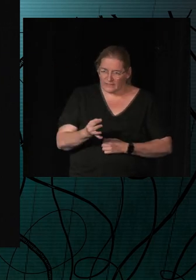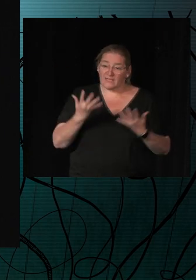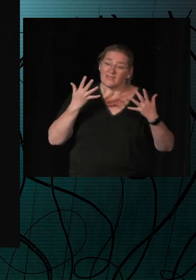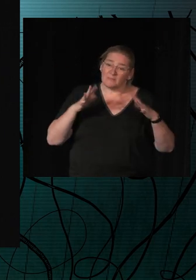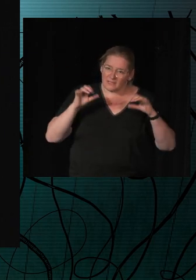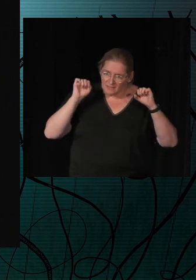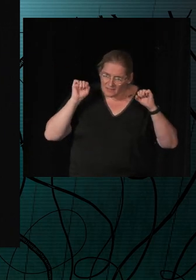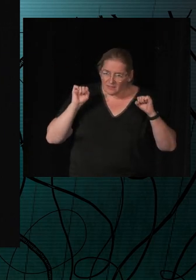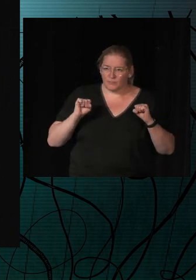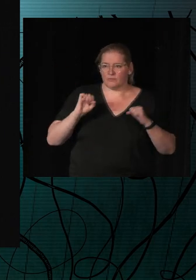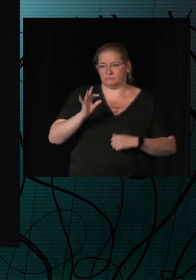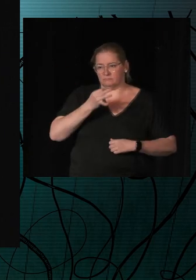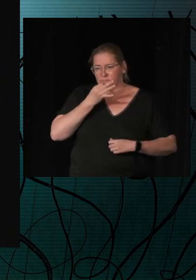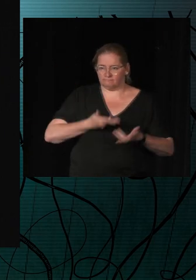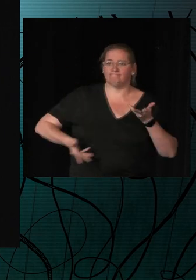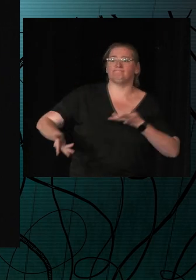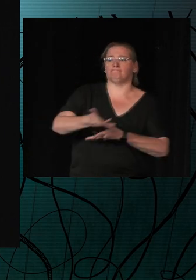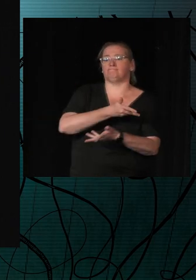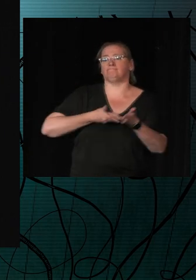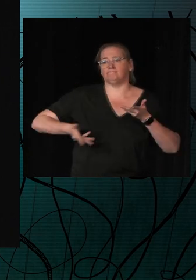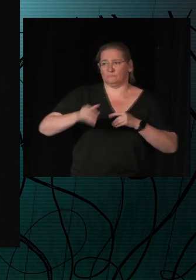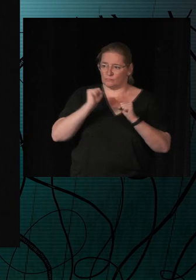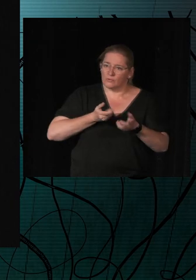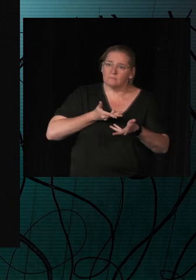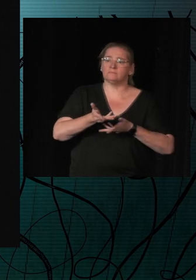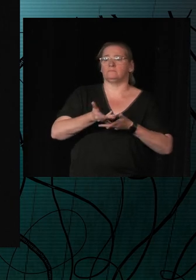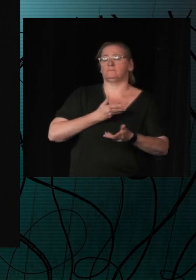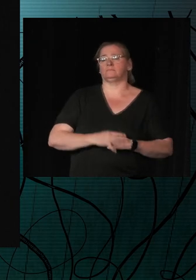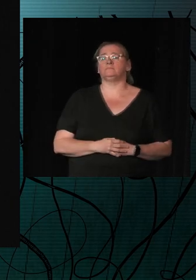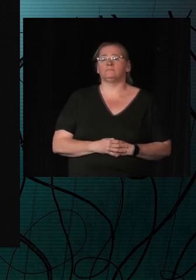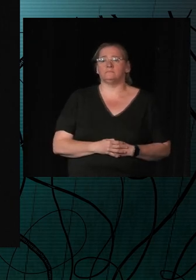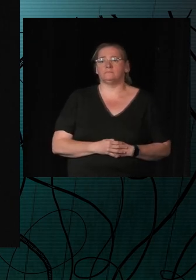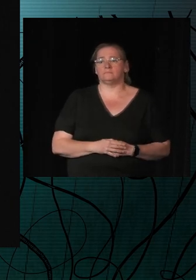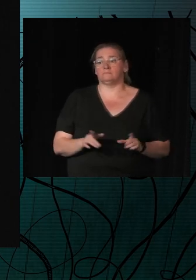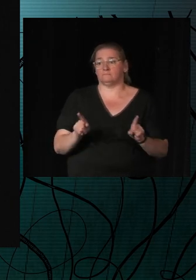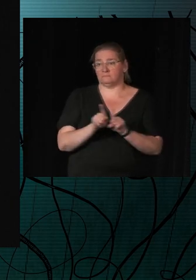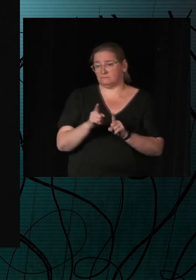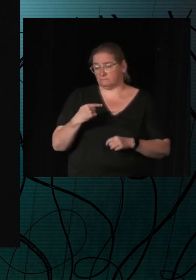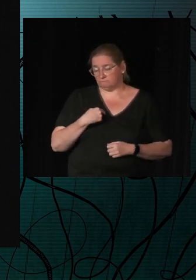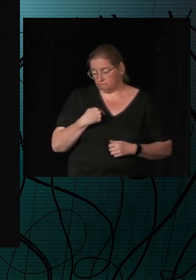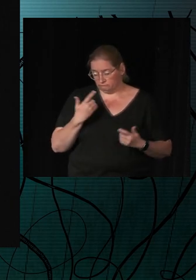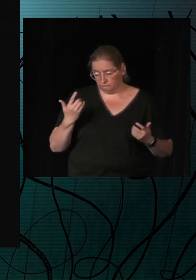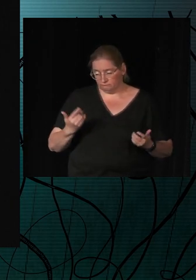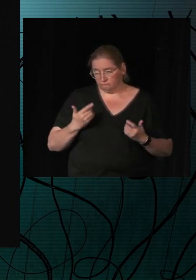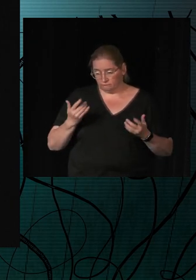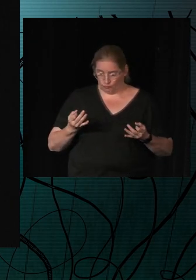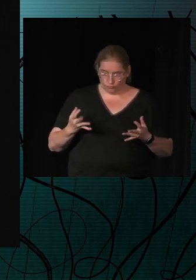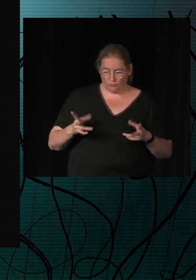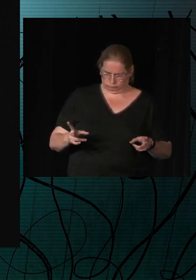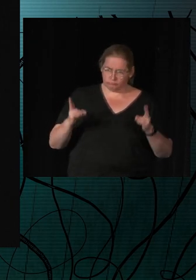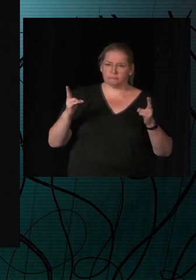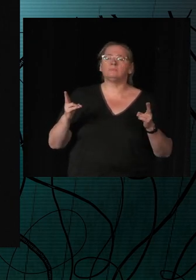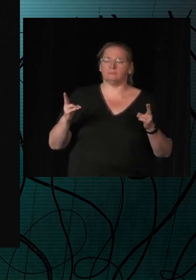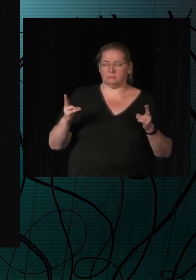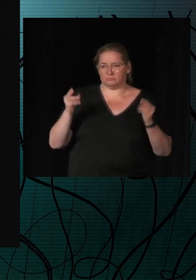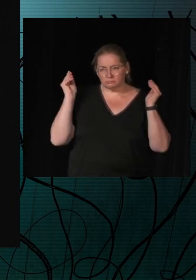d'amorcer énormément de sujets en fait c'est aussi un temps que je n'hésite pas à prendre c'est-à-dire que l'idée c'est que